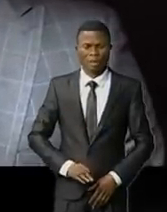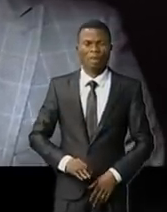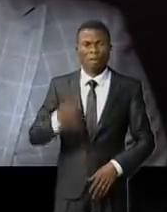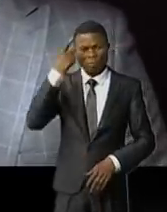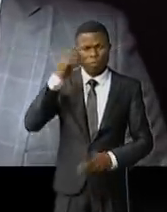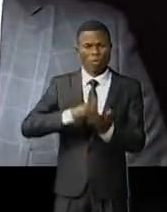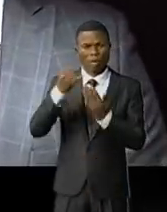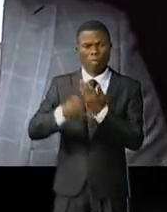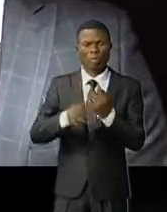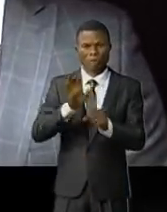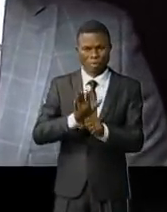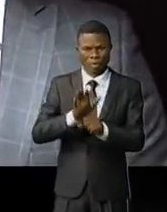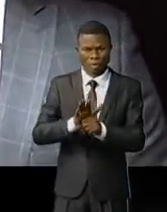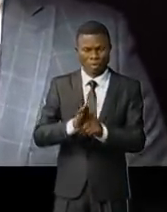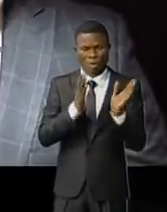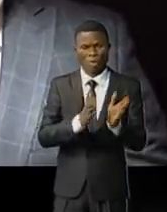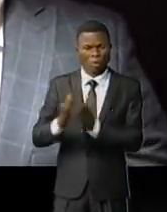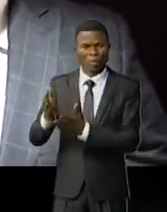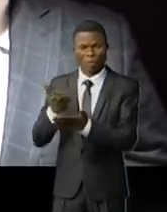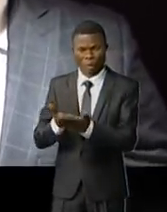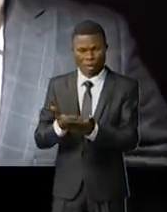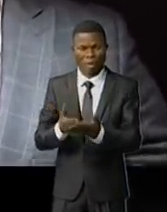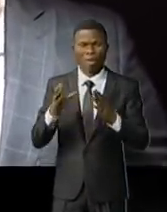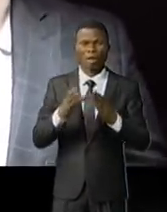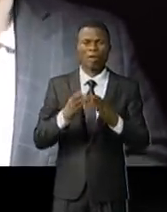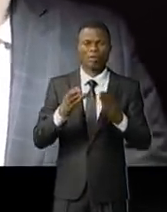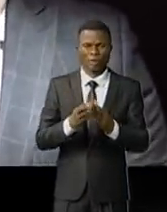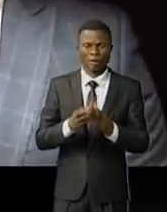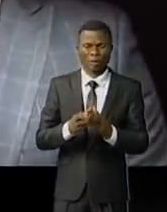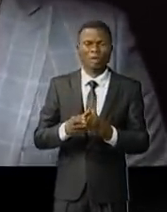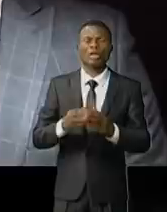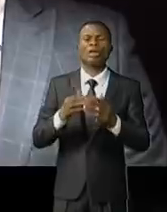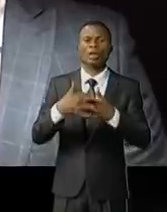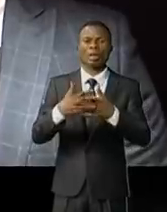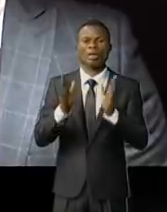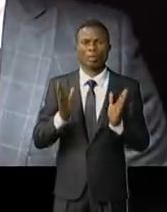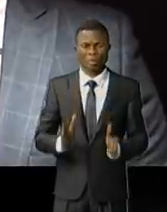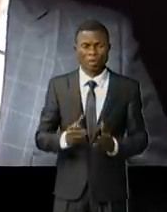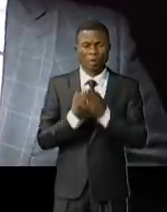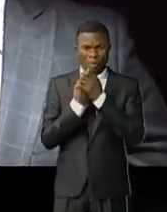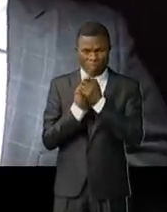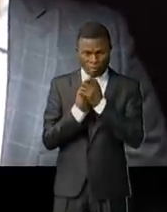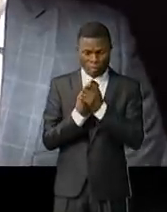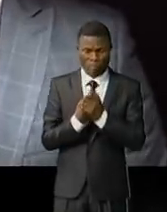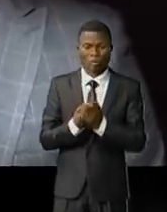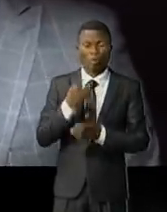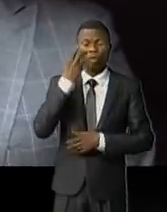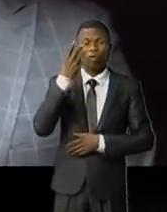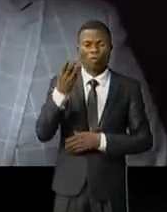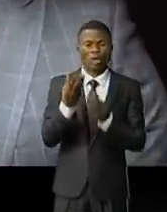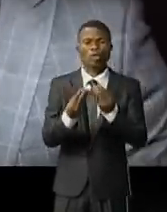de projets que nous avons à faire avec nos partenaires. Et bientôt, vous allez voir les